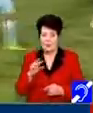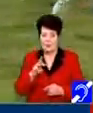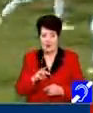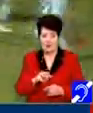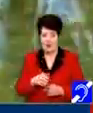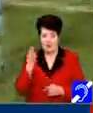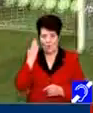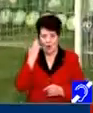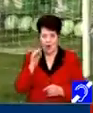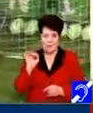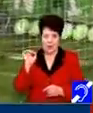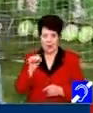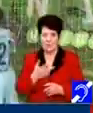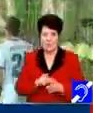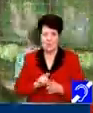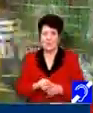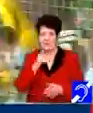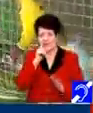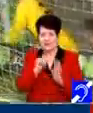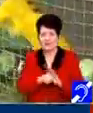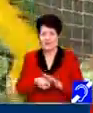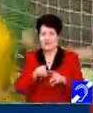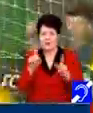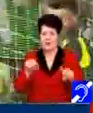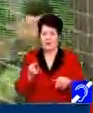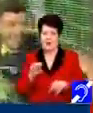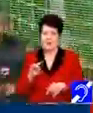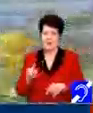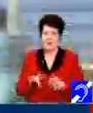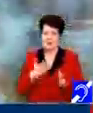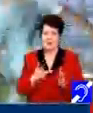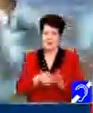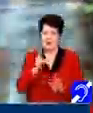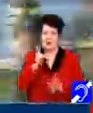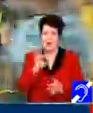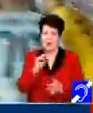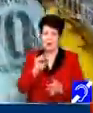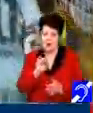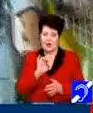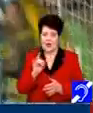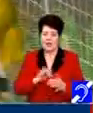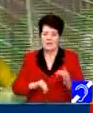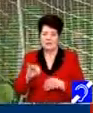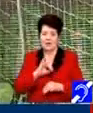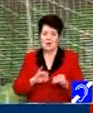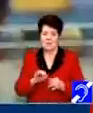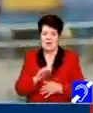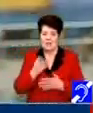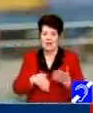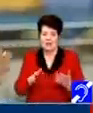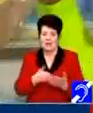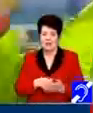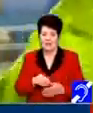după un corner, mingea a lovit transversala și a intrat în poartă. Centralul Cojocaru s-a consultat cu asistenții și a validat